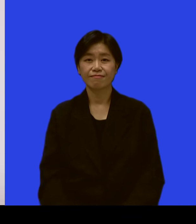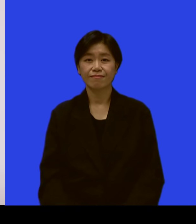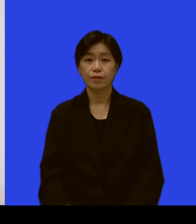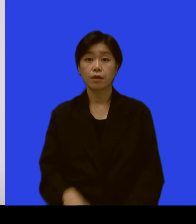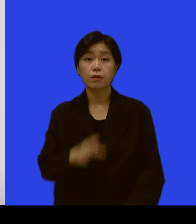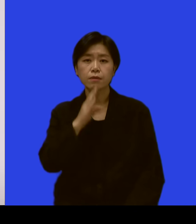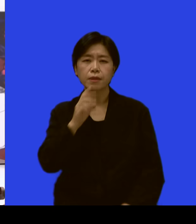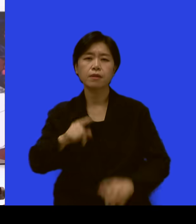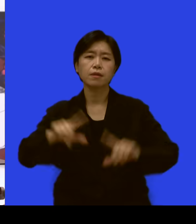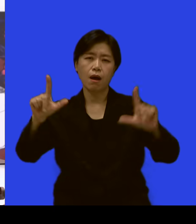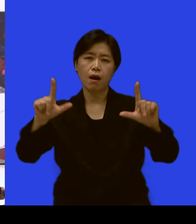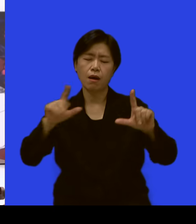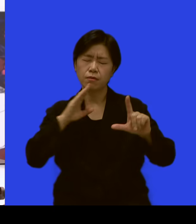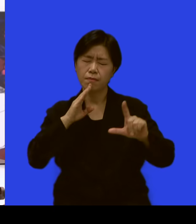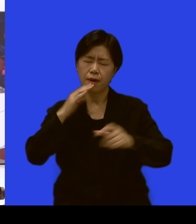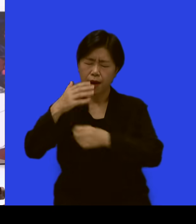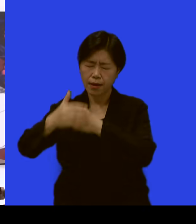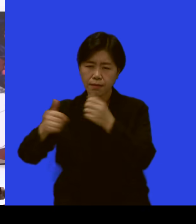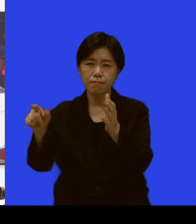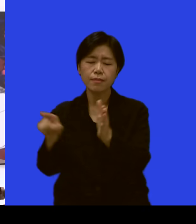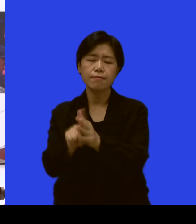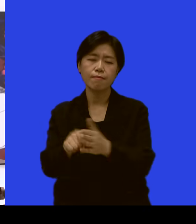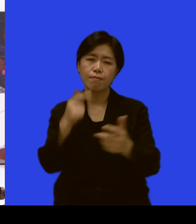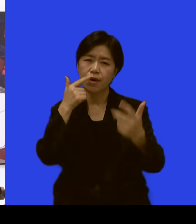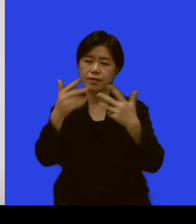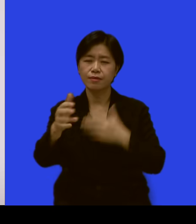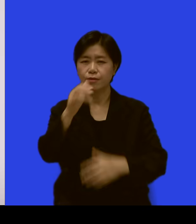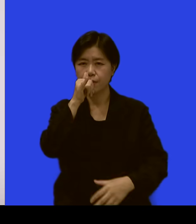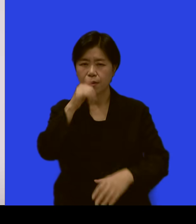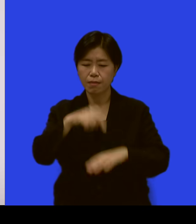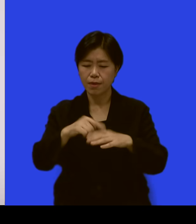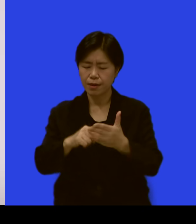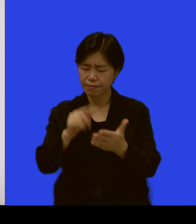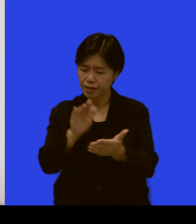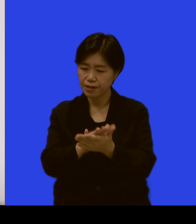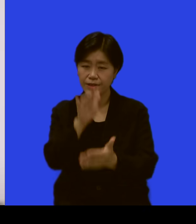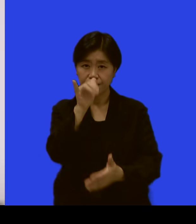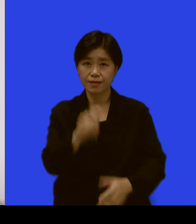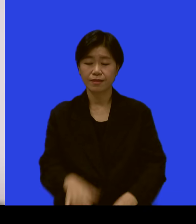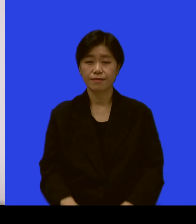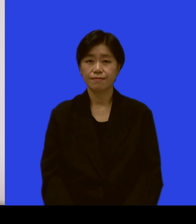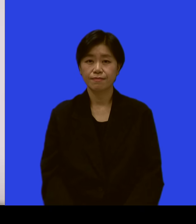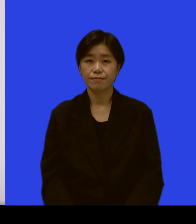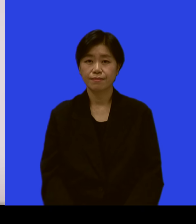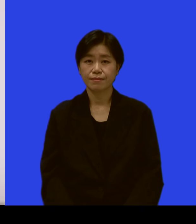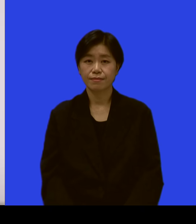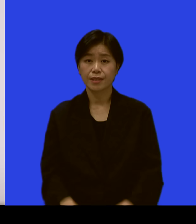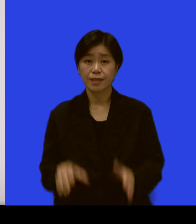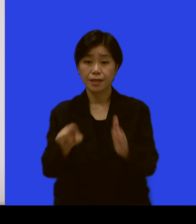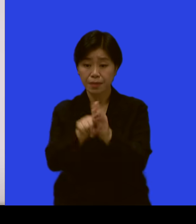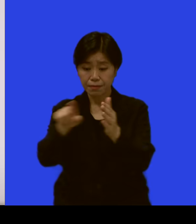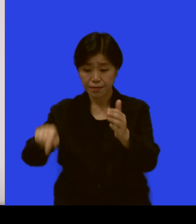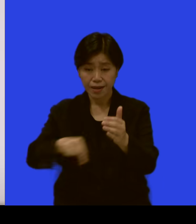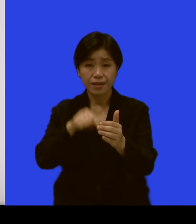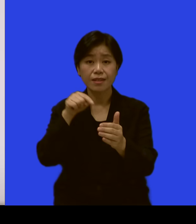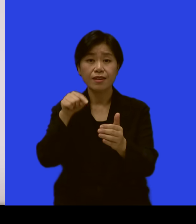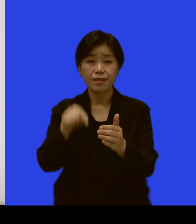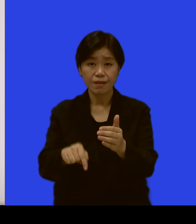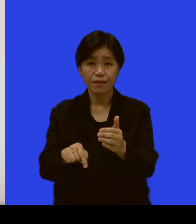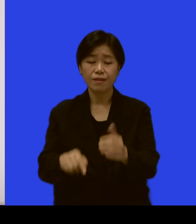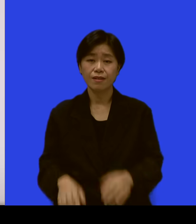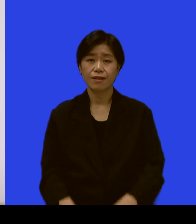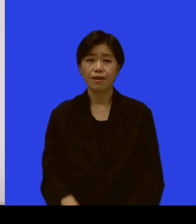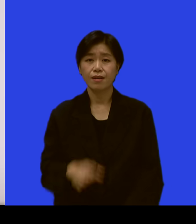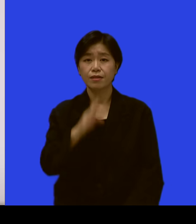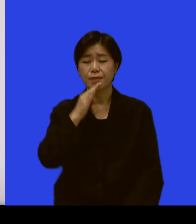그날 정말 많이 믿었거든요. 그냥 믿음이 갑자기 막 생긴 거죠. 하나님이 주시는 믿음. 그 믿음 안에서 때로 그렇게